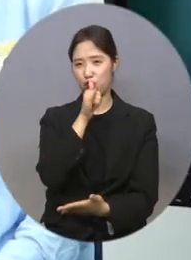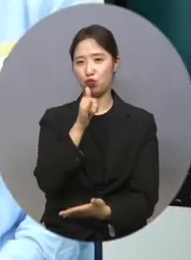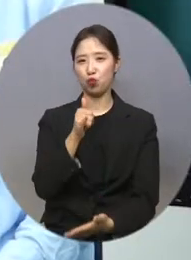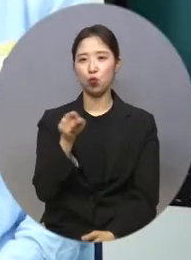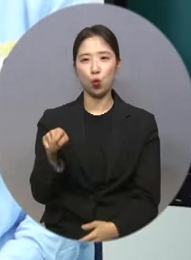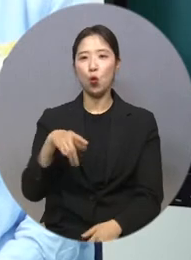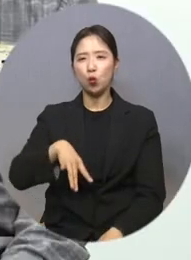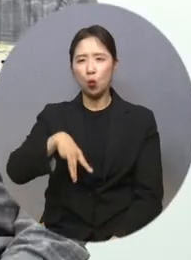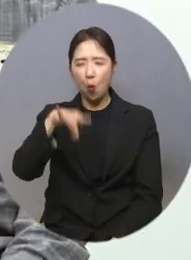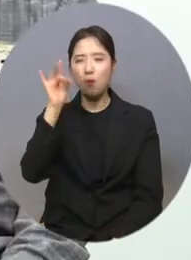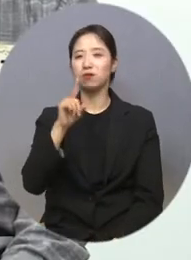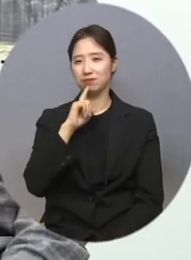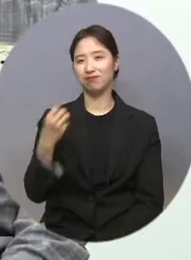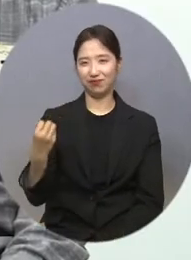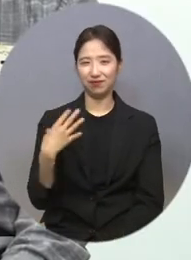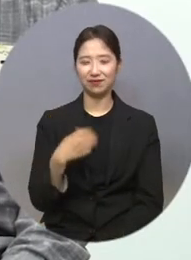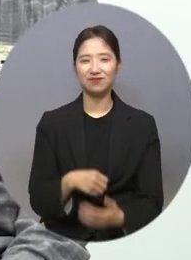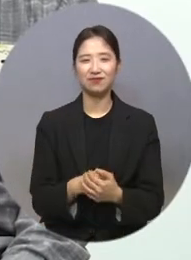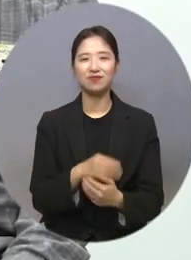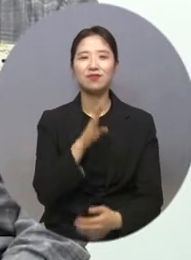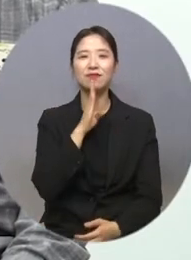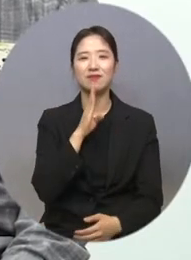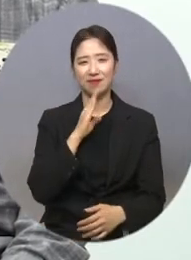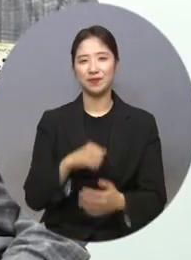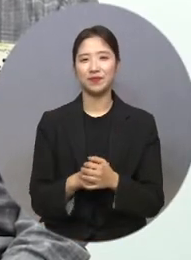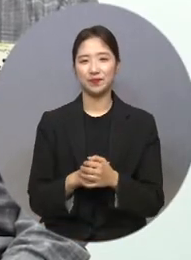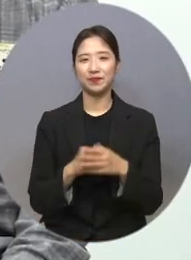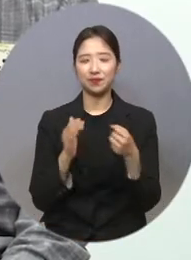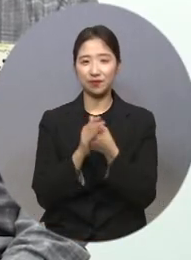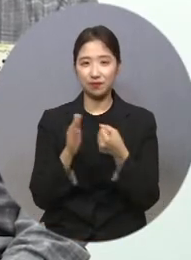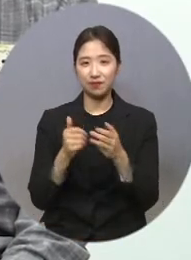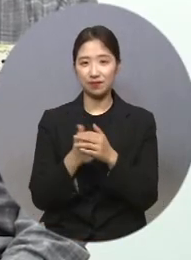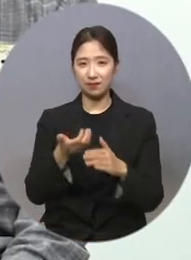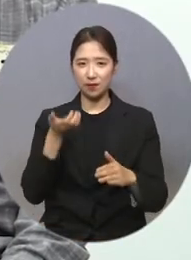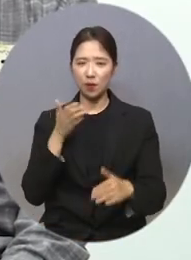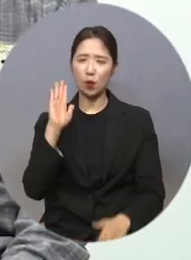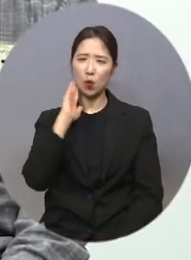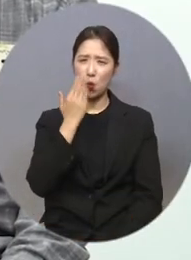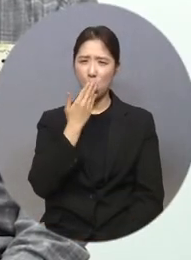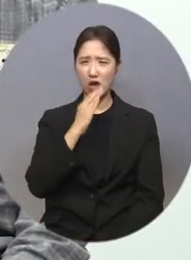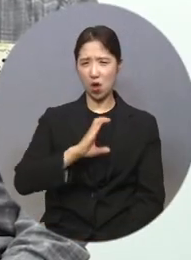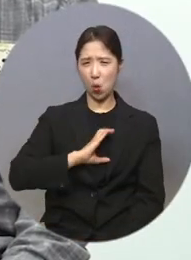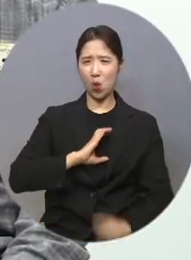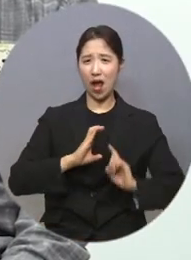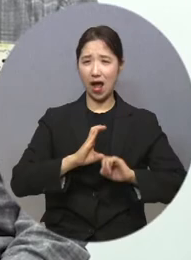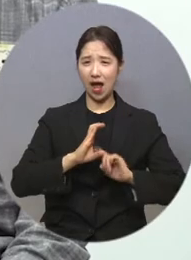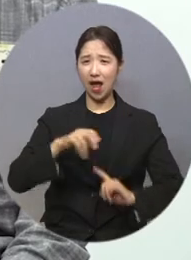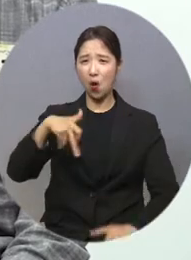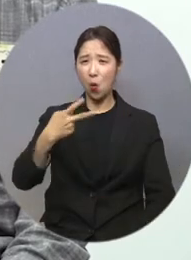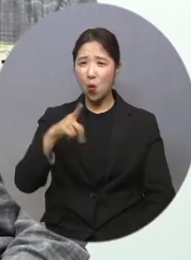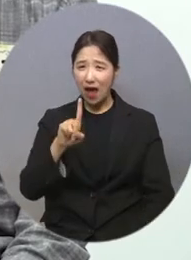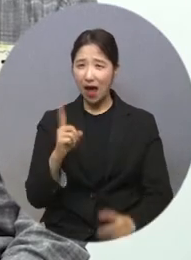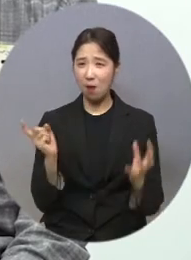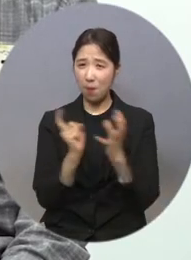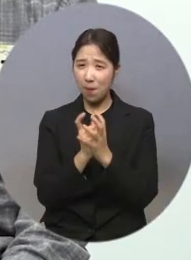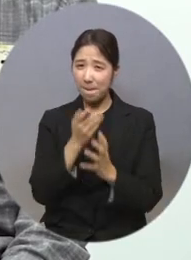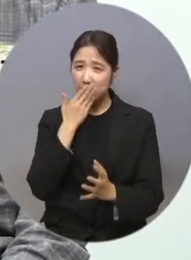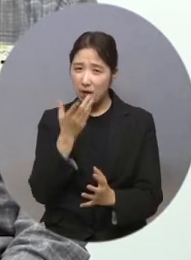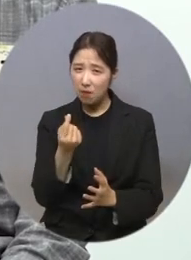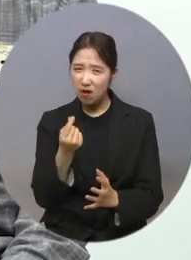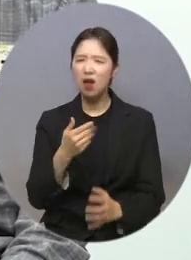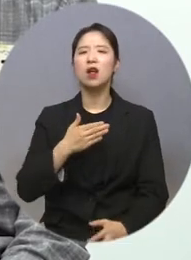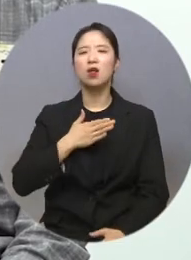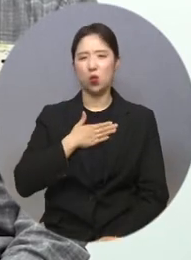분들이 계셨거든요. 라디오 방송 들으시고. 그래서 아까 농인 코다도 코다인지 궁금하다고 보경님이 그러셨는데 저희도